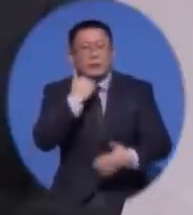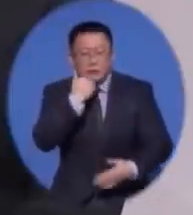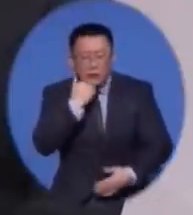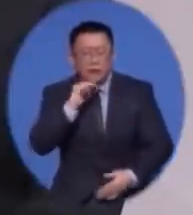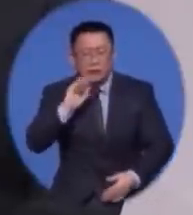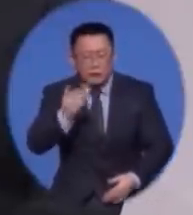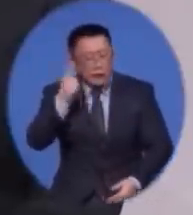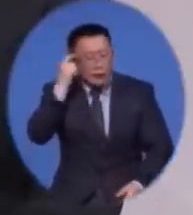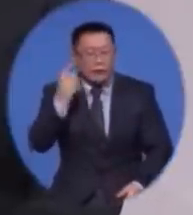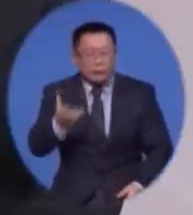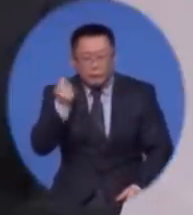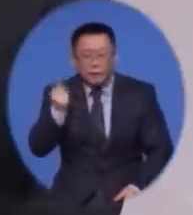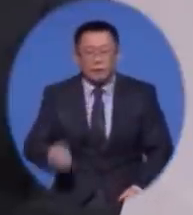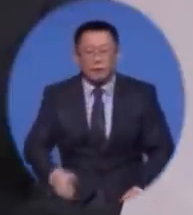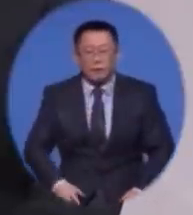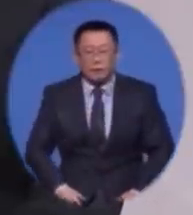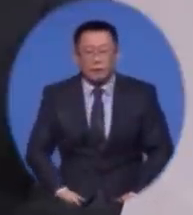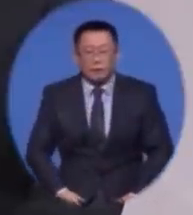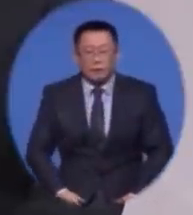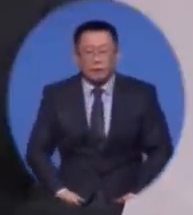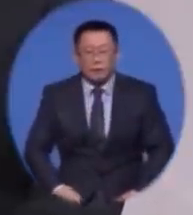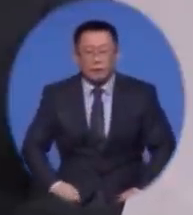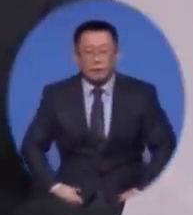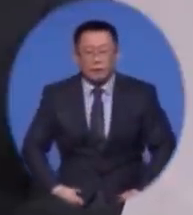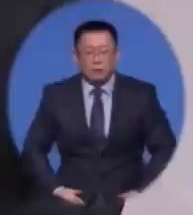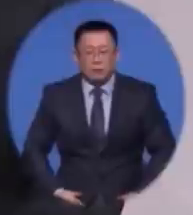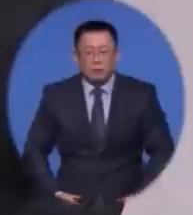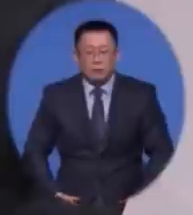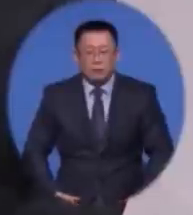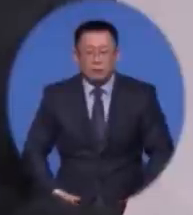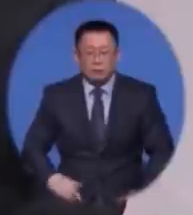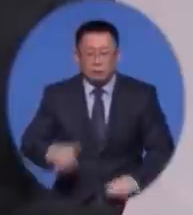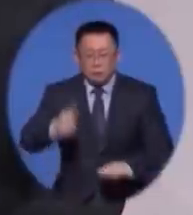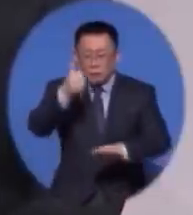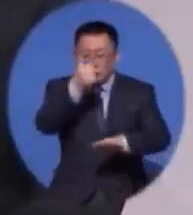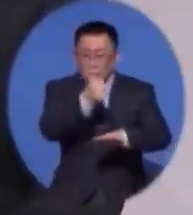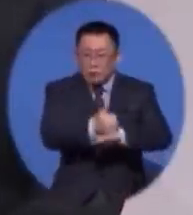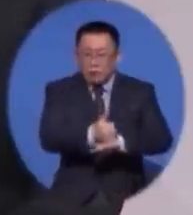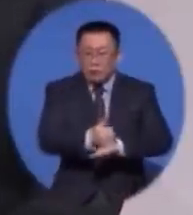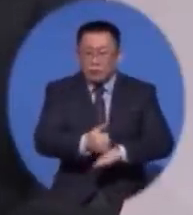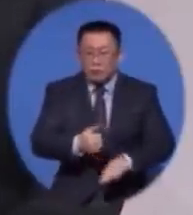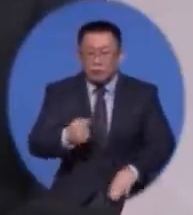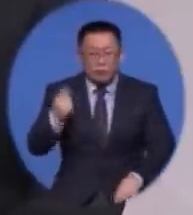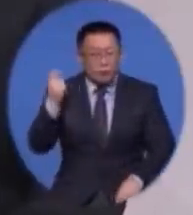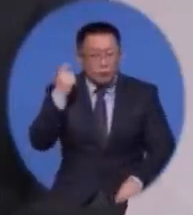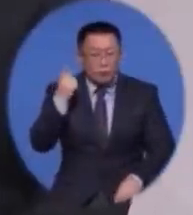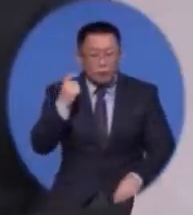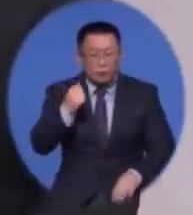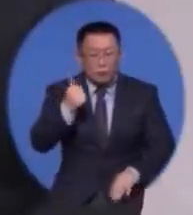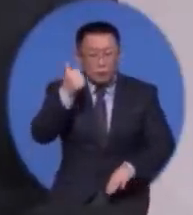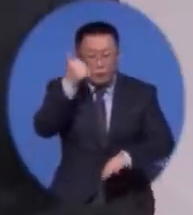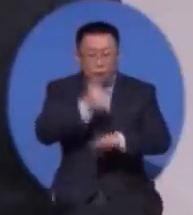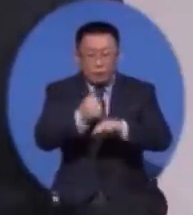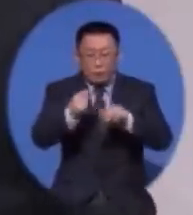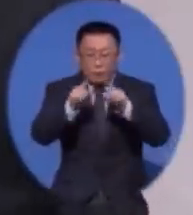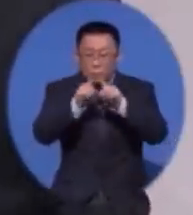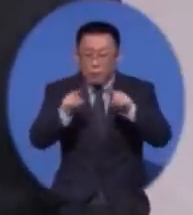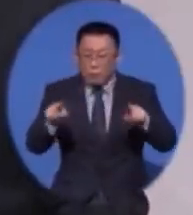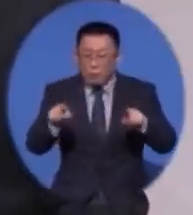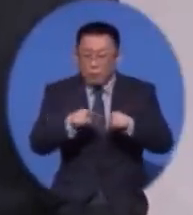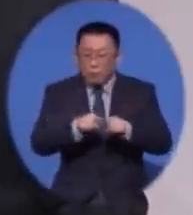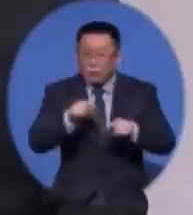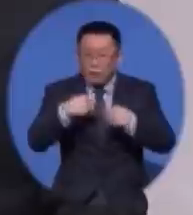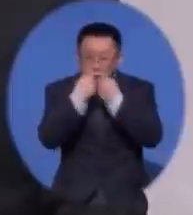될 문제라고 생각을 하고 있습니다. 지금 근데, 결국은 제가 듣기에는 결국은 세모네요. 그